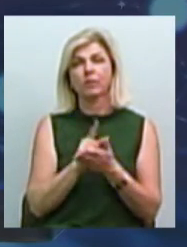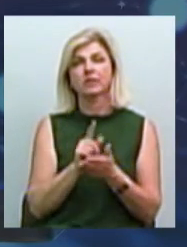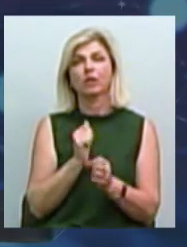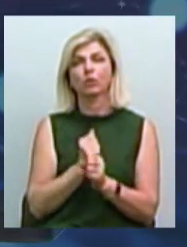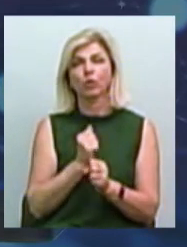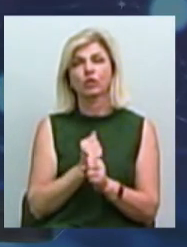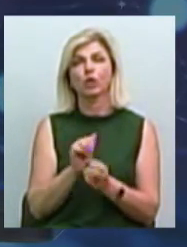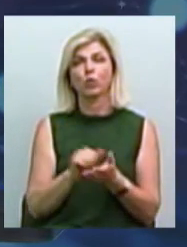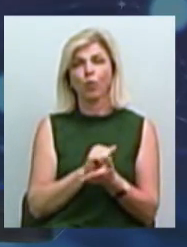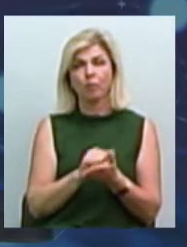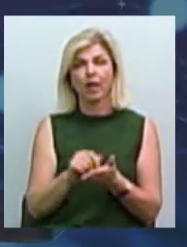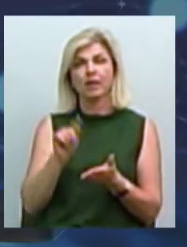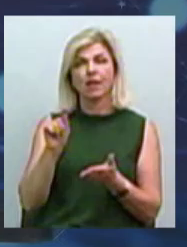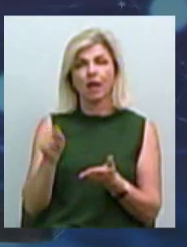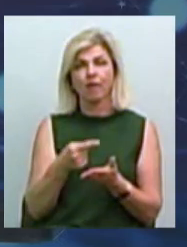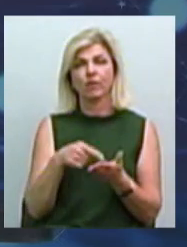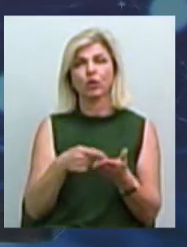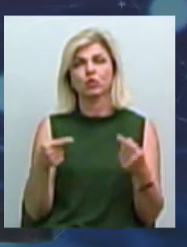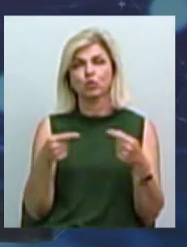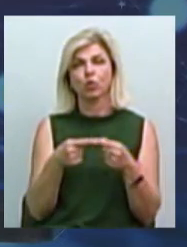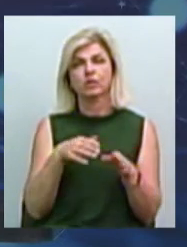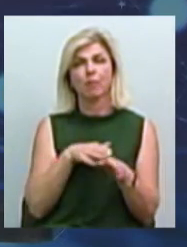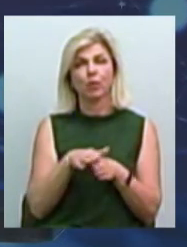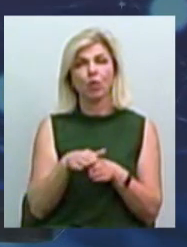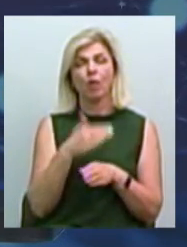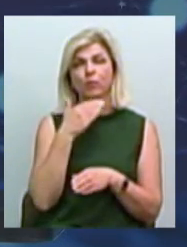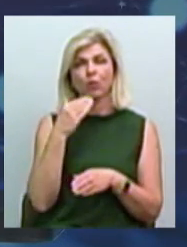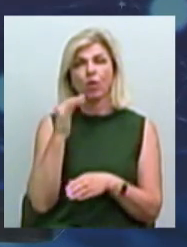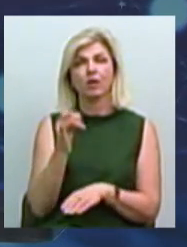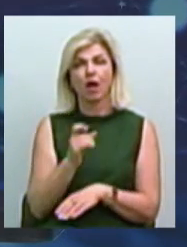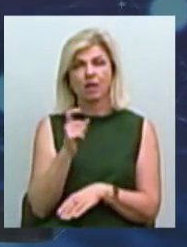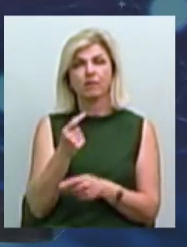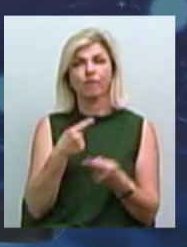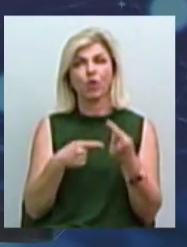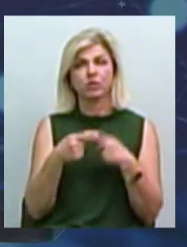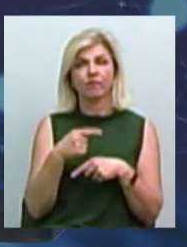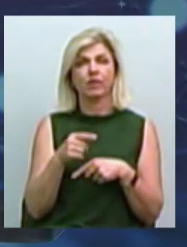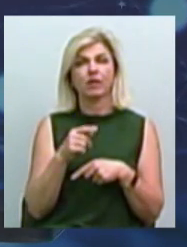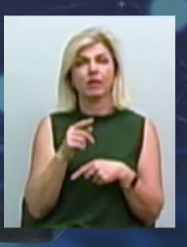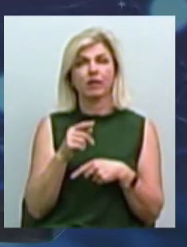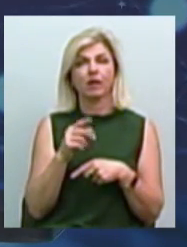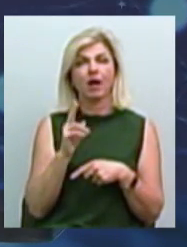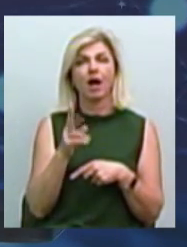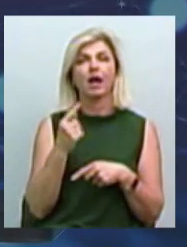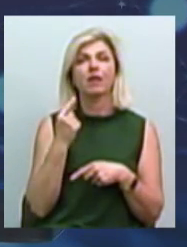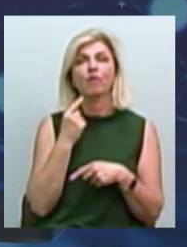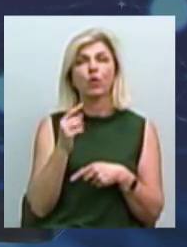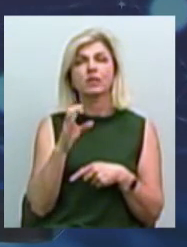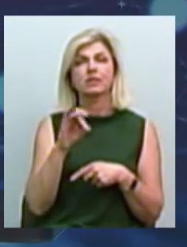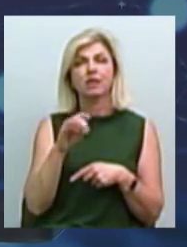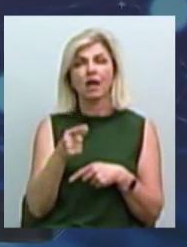документів, требувань, і потім чітко соблюдати. І неоднократно, опять-таки, повертаючись до Криворуссталі, як одному з